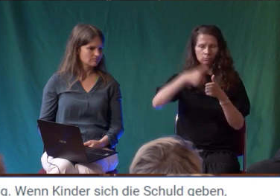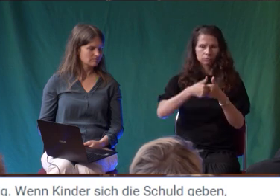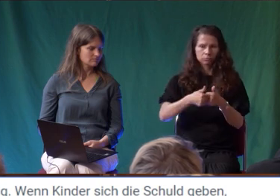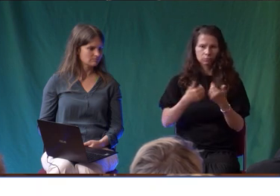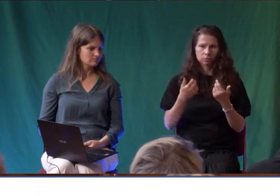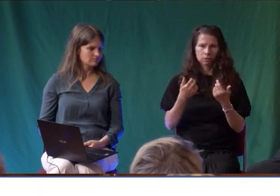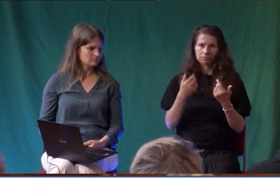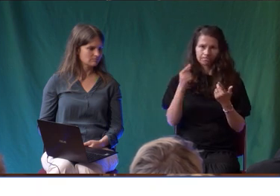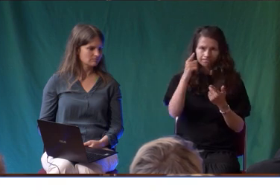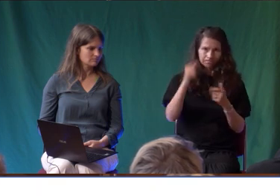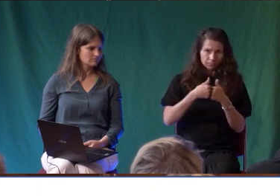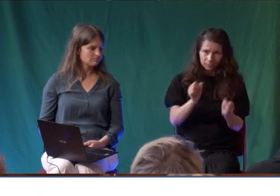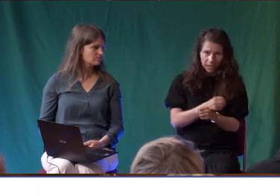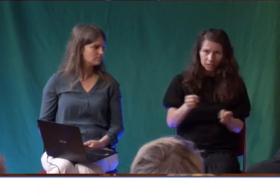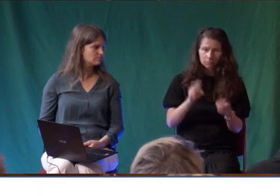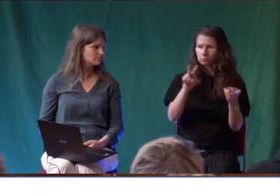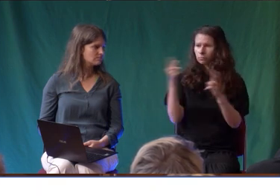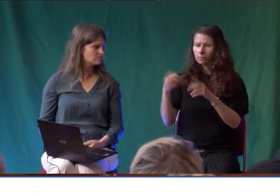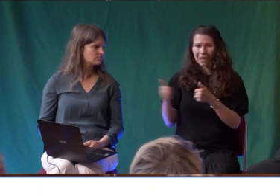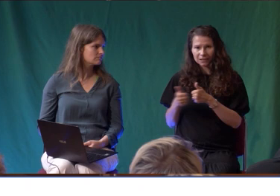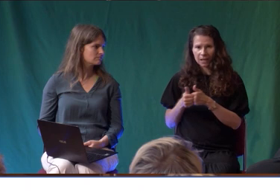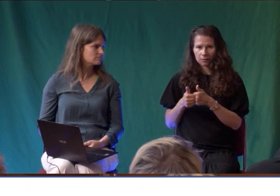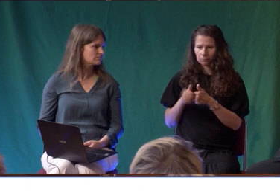mitbringen das ist wichtig